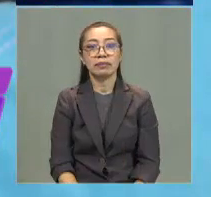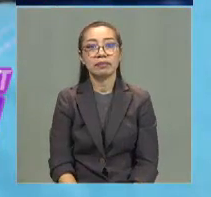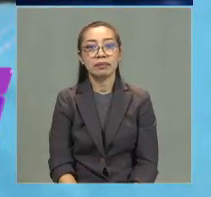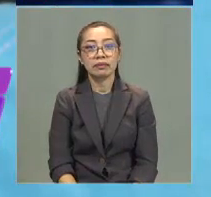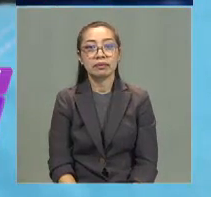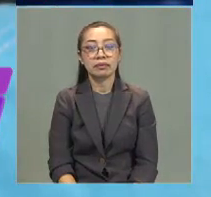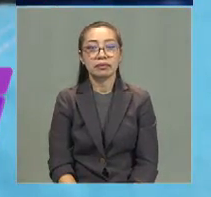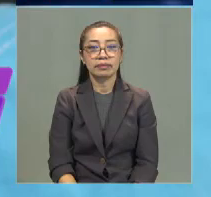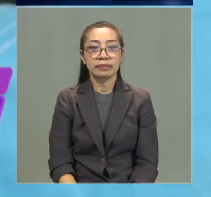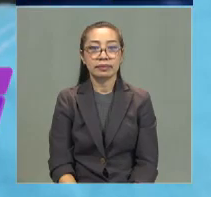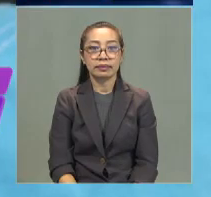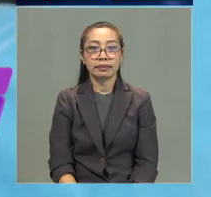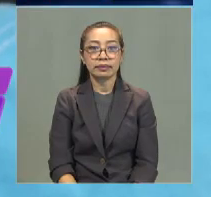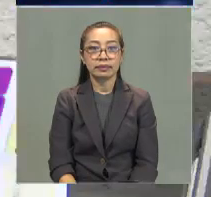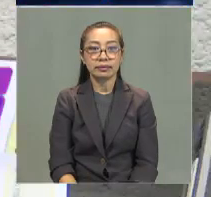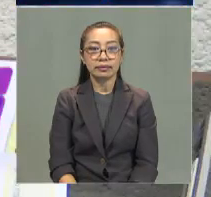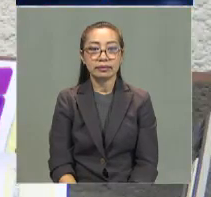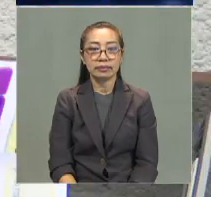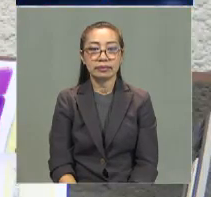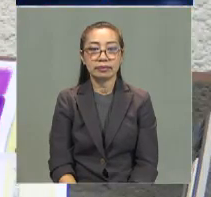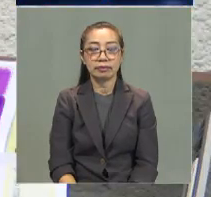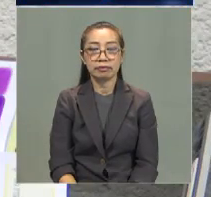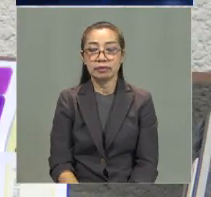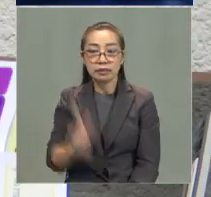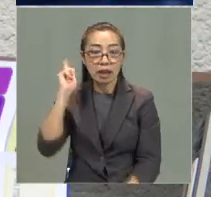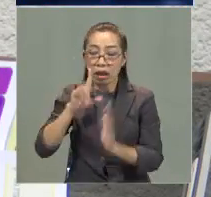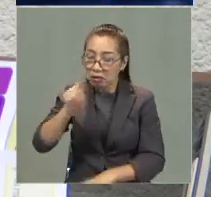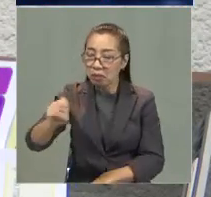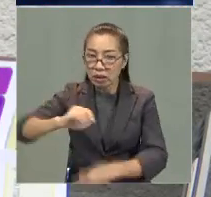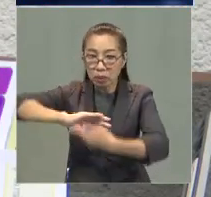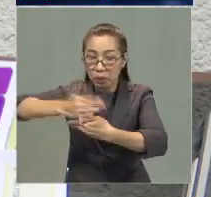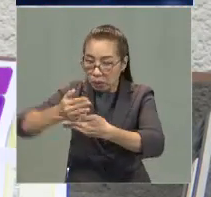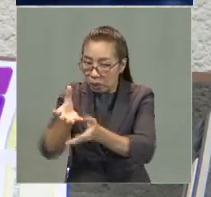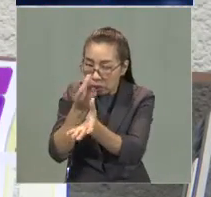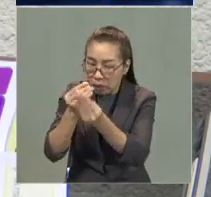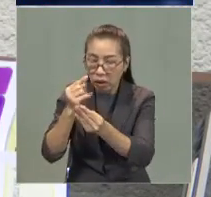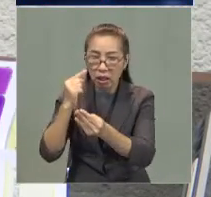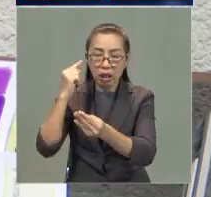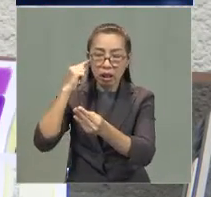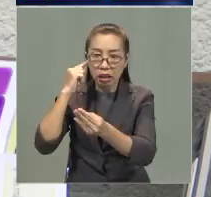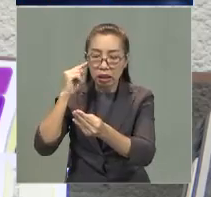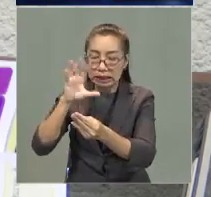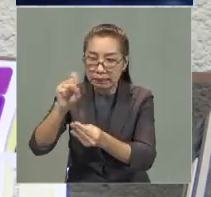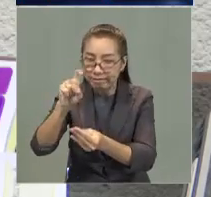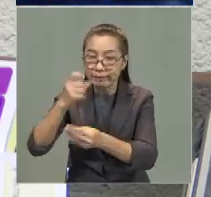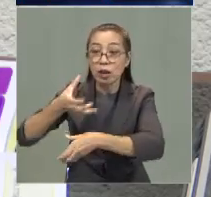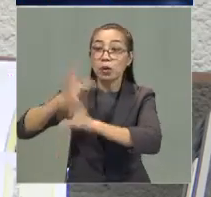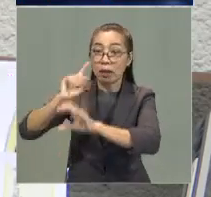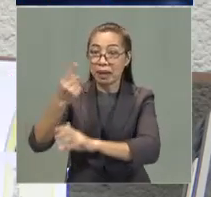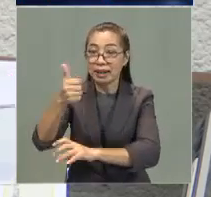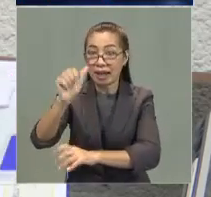ค่ะ พออันนี้เราฟังไม่ทันแล้วก็เปิดฟังซ้ำอย่างนี้ได้เนาะ ได้